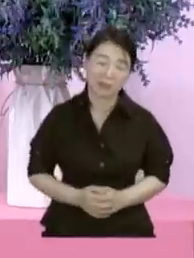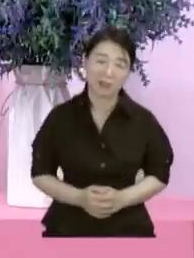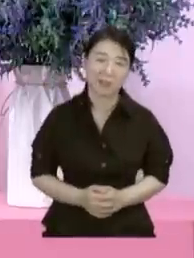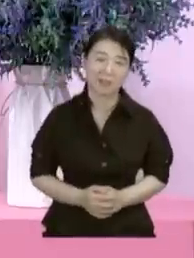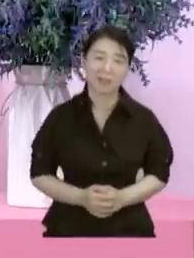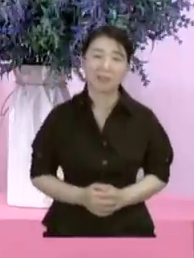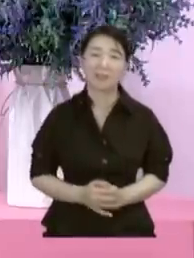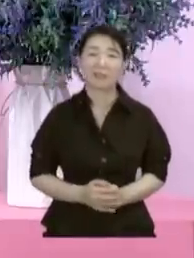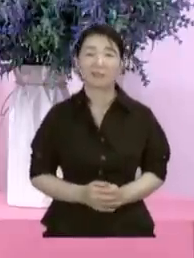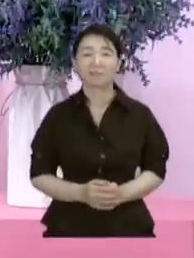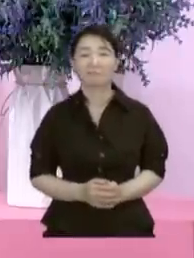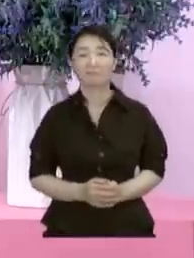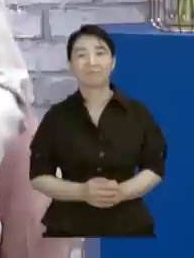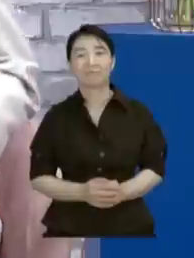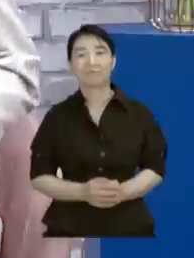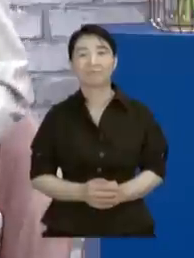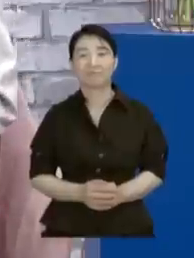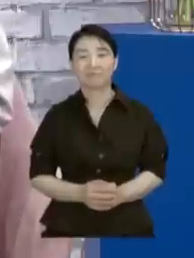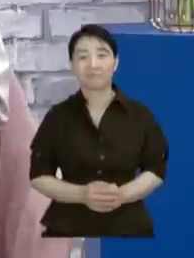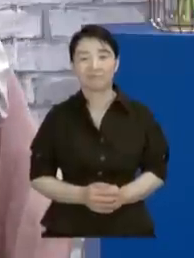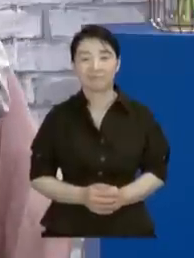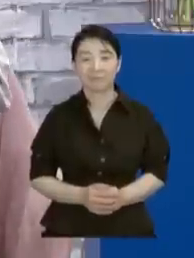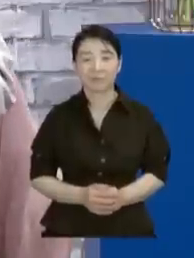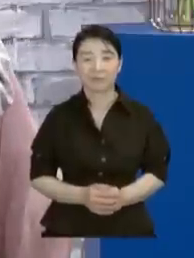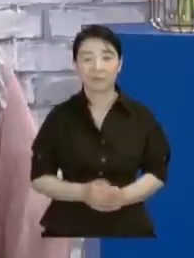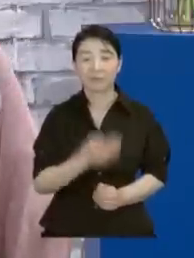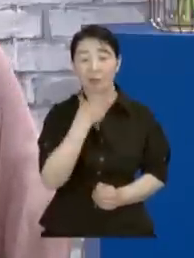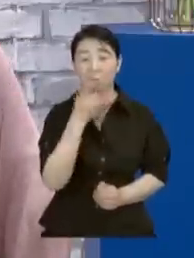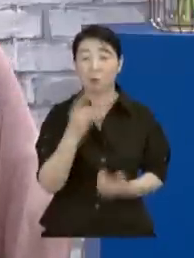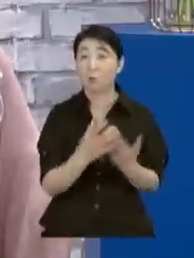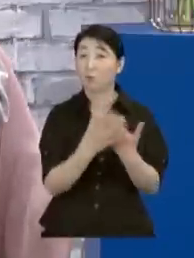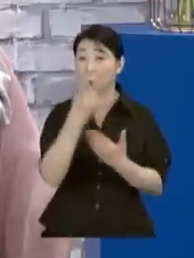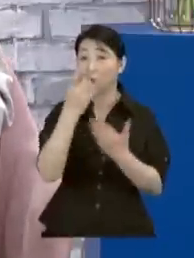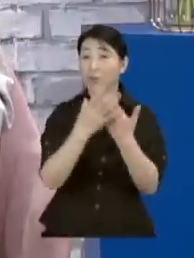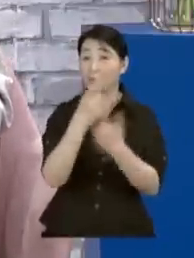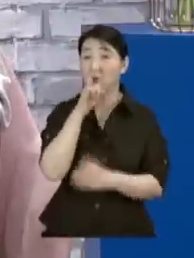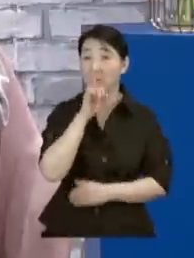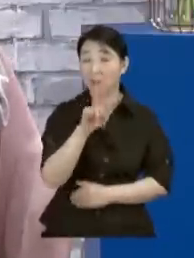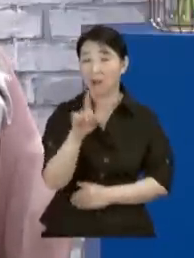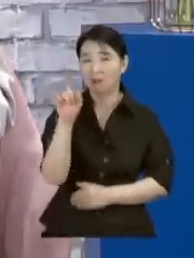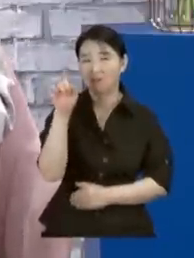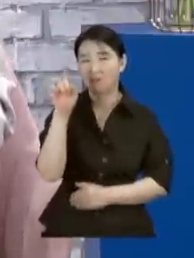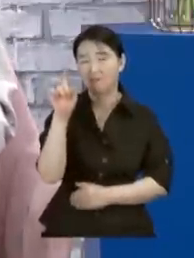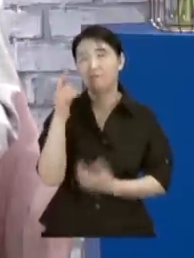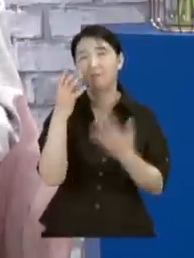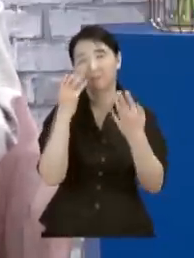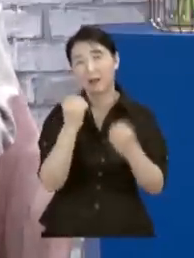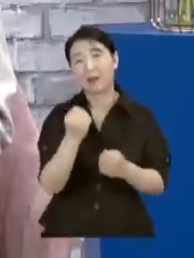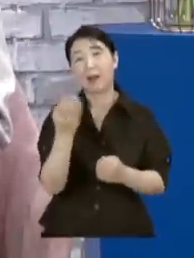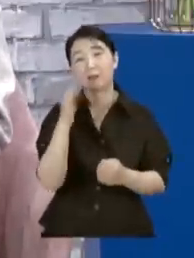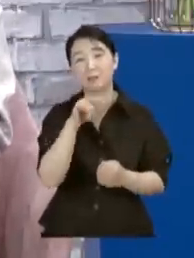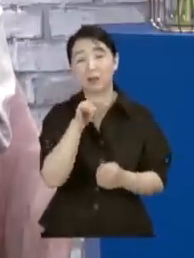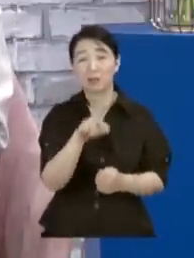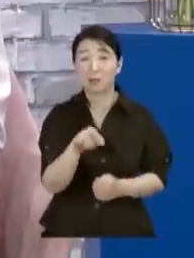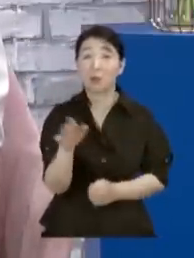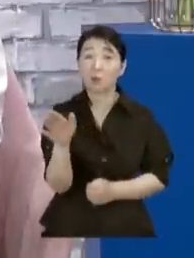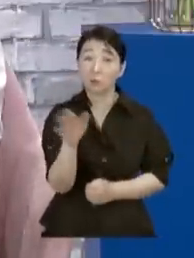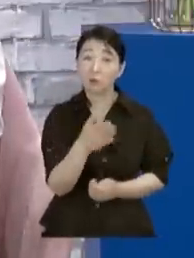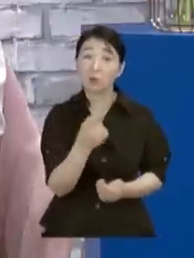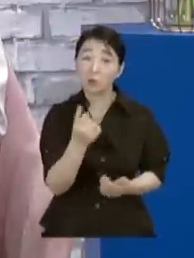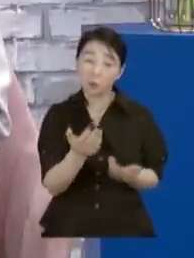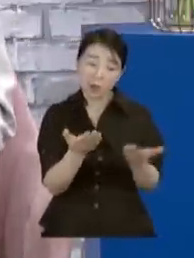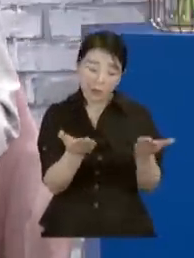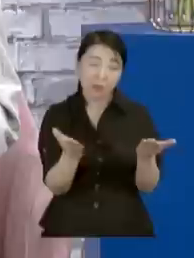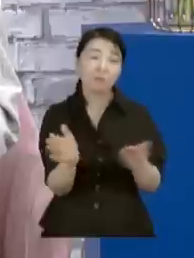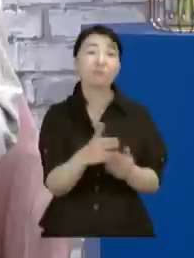기도를 부탁드립니다. 네, 알겠습니다. 네. 우리가 복음통일 얘기는 우리가 많이 하잖아요. 근데 사실은 여기서부터 할 수 있는 거잖아요. 그렇죠, 그렇죠?